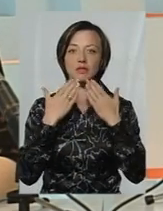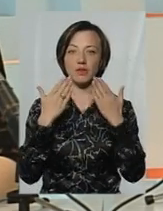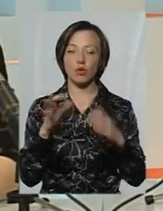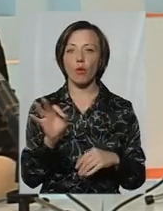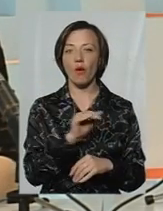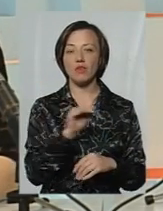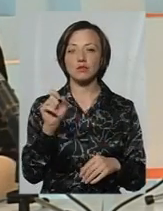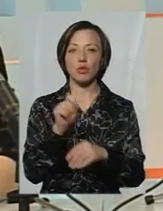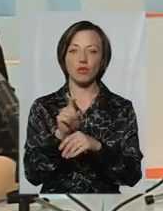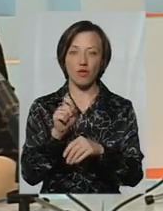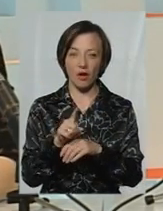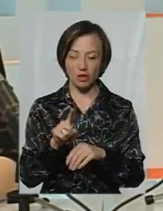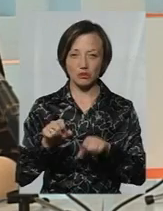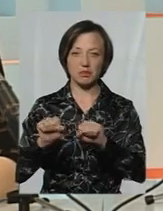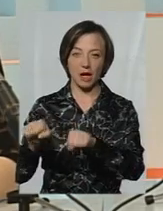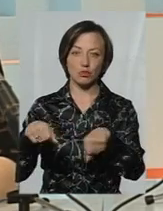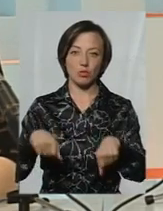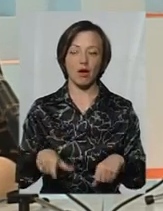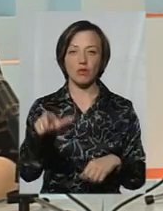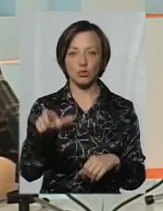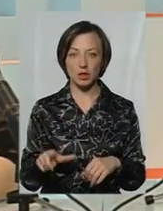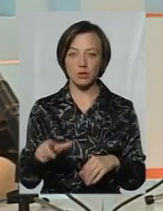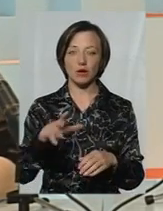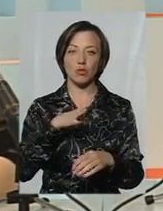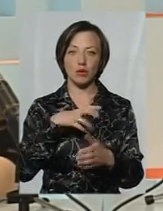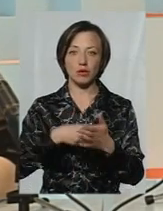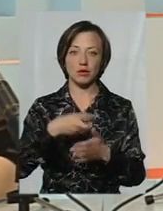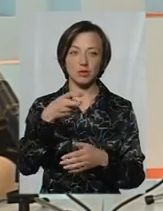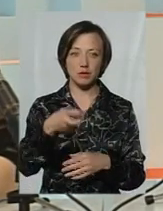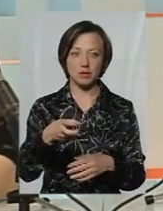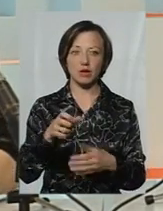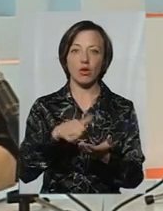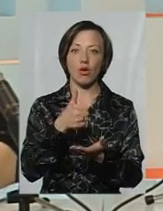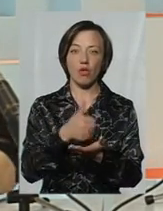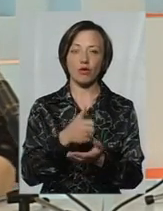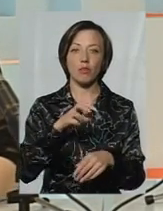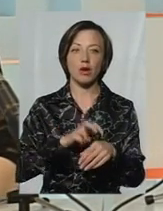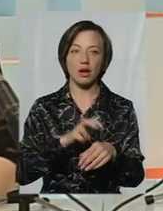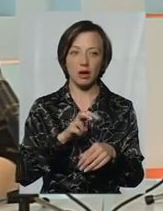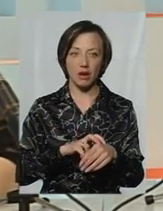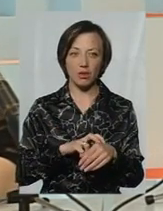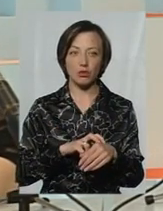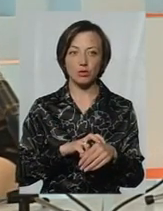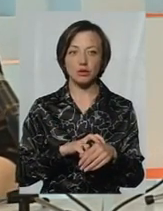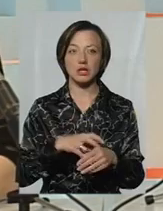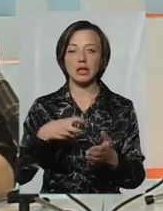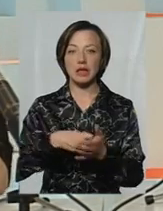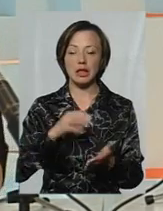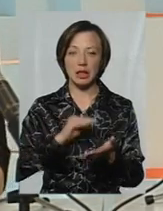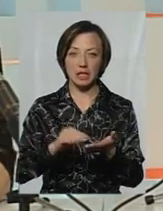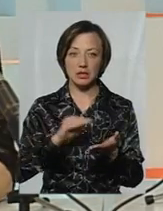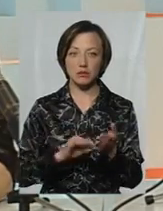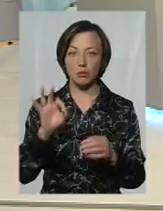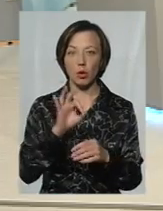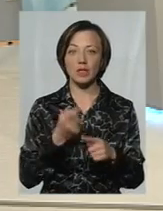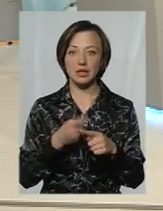Офісу уповноваженої. З Офісу уповноваженої прийшло якби головному лікарю лист про те,